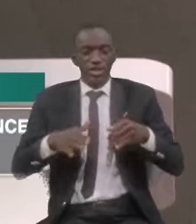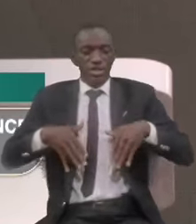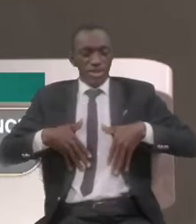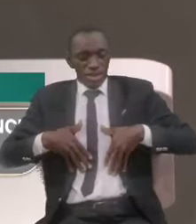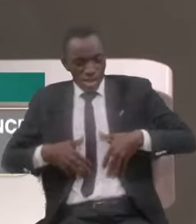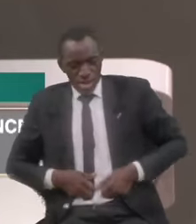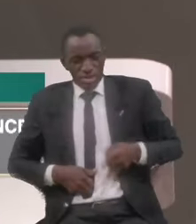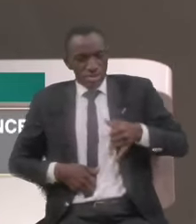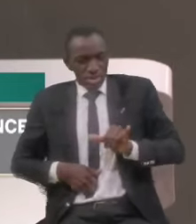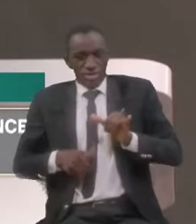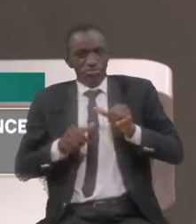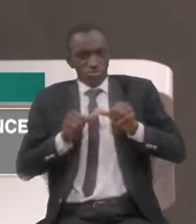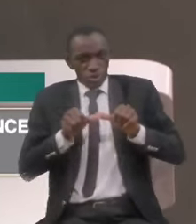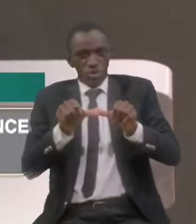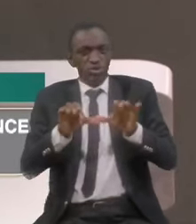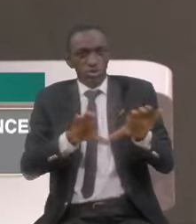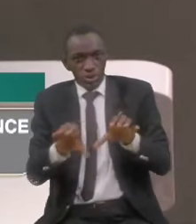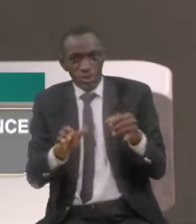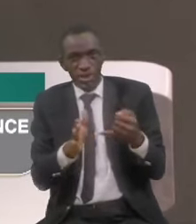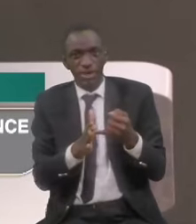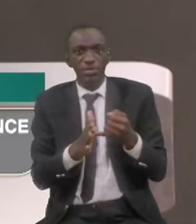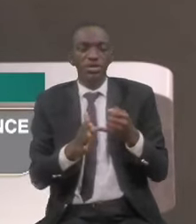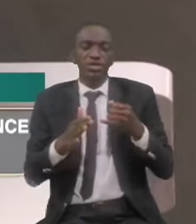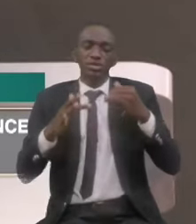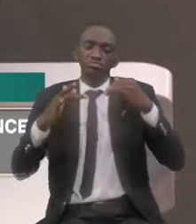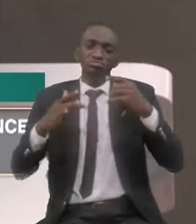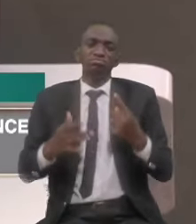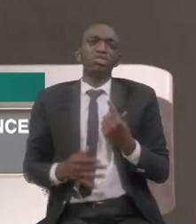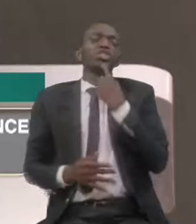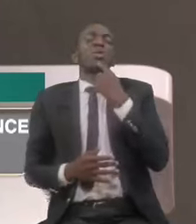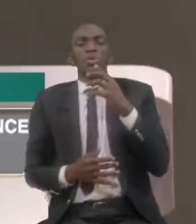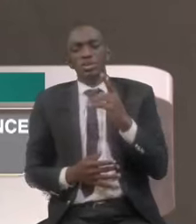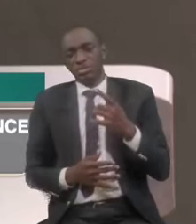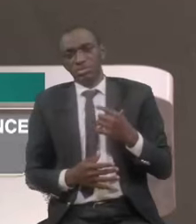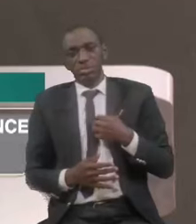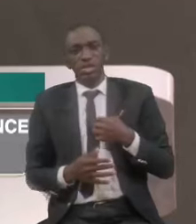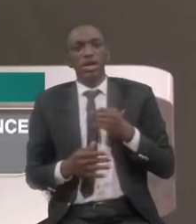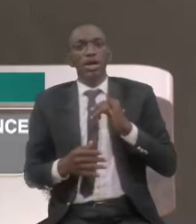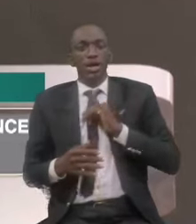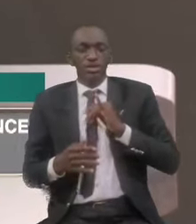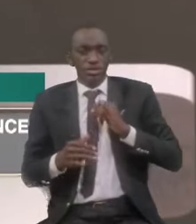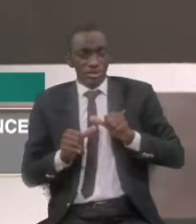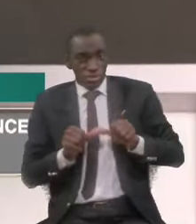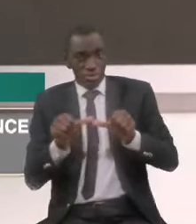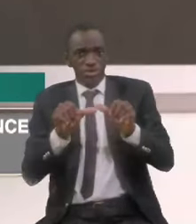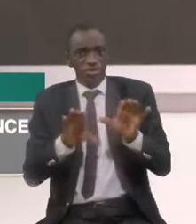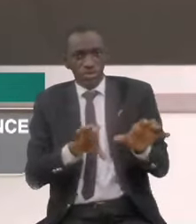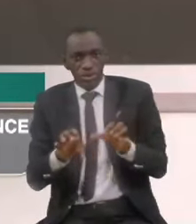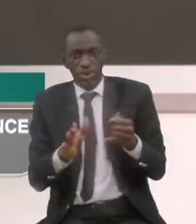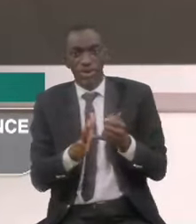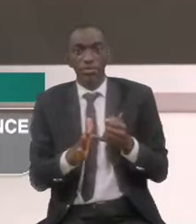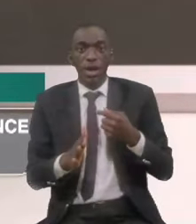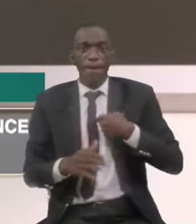faire. Déçu, mais continuer à le faire. Et tu persévères et